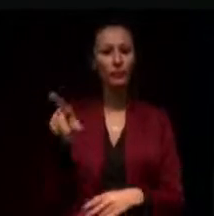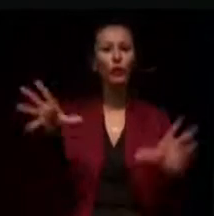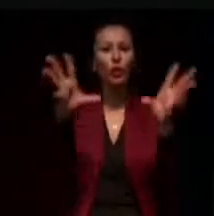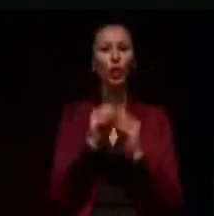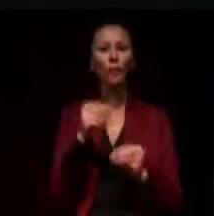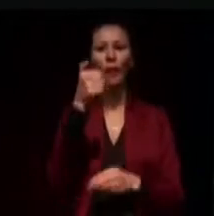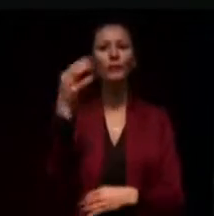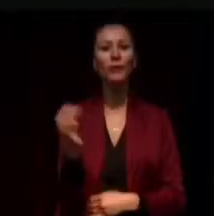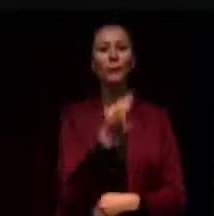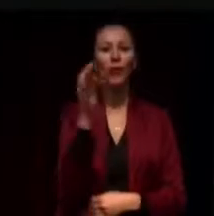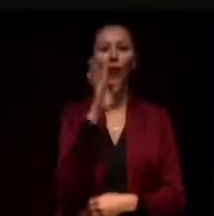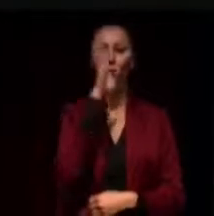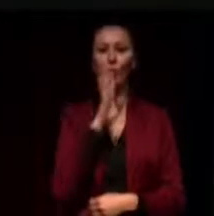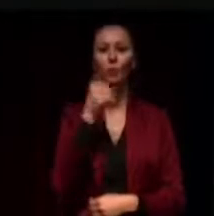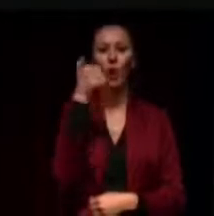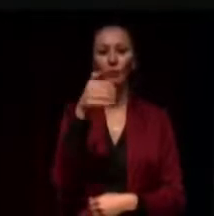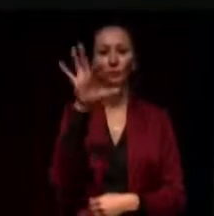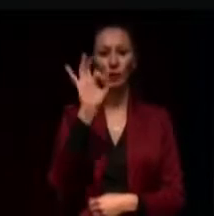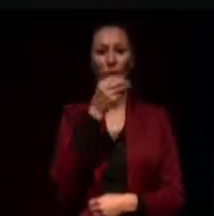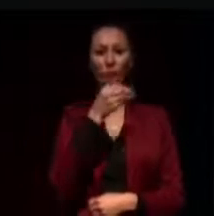ve toplam